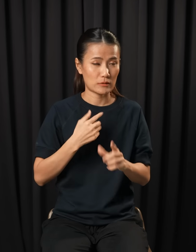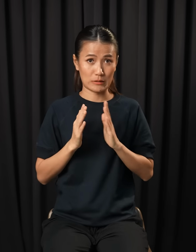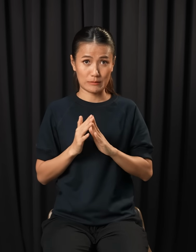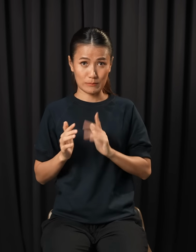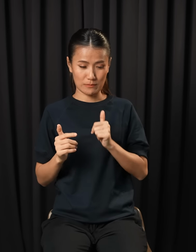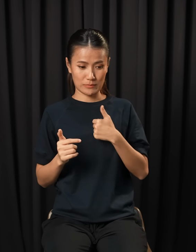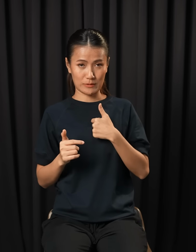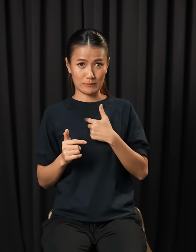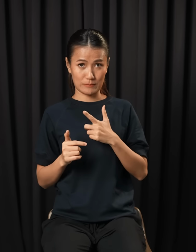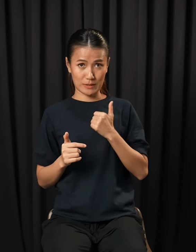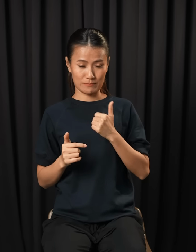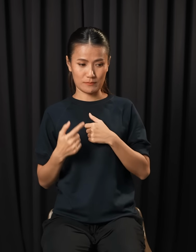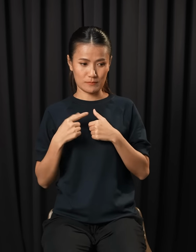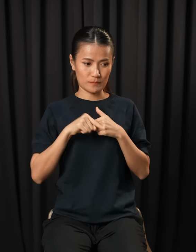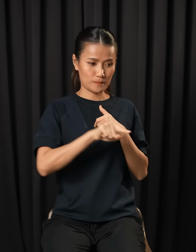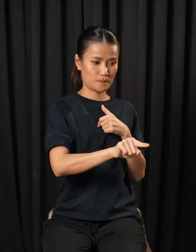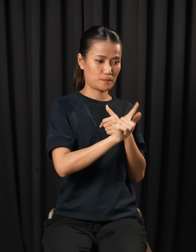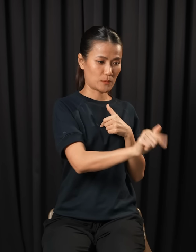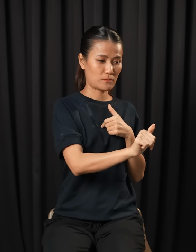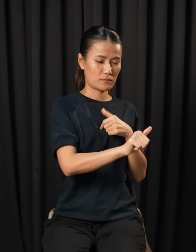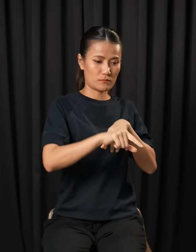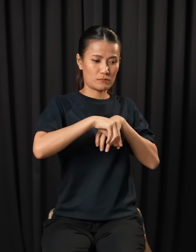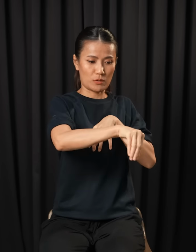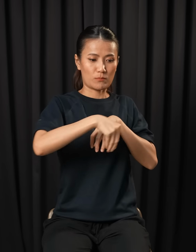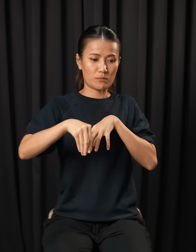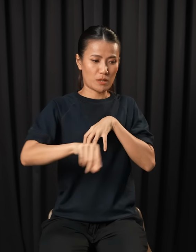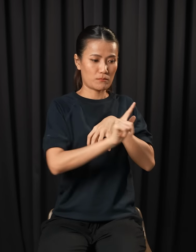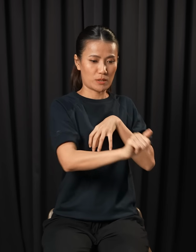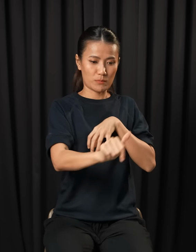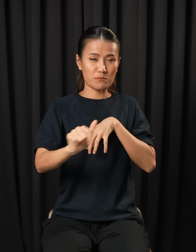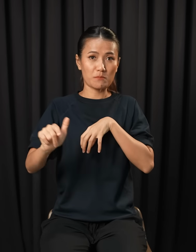ไกลเนี่ยไม่ได้มีระบบหัวคะแนน อา